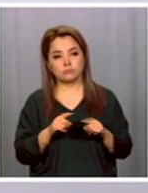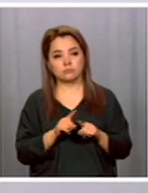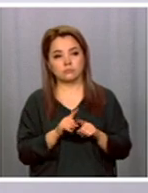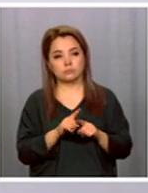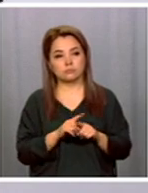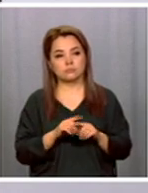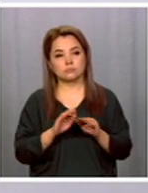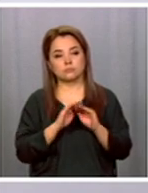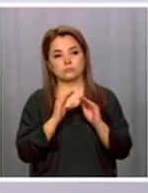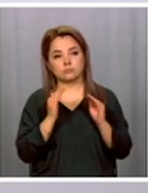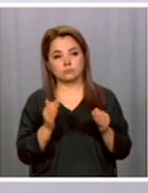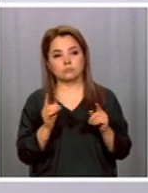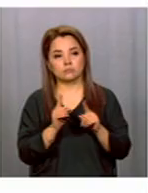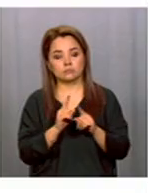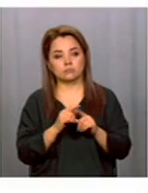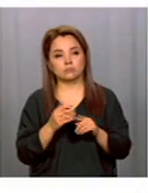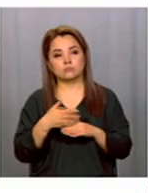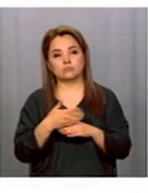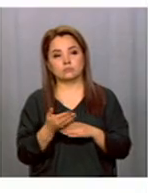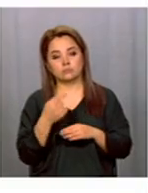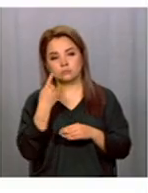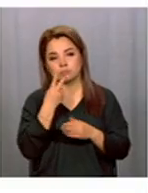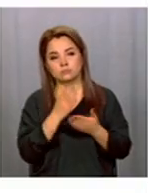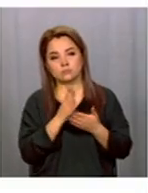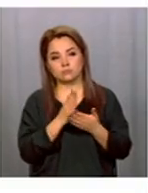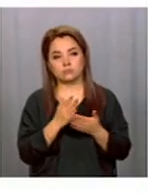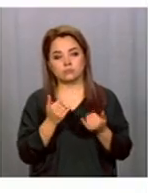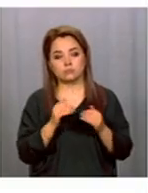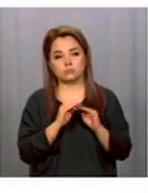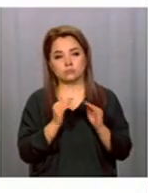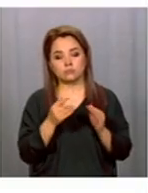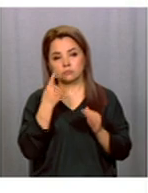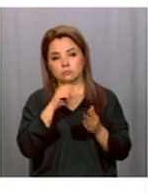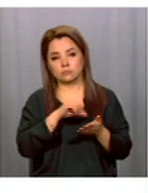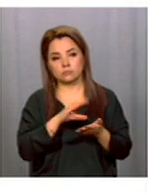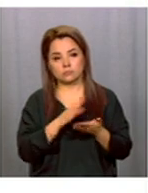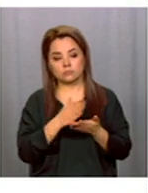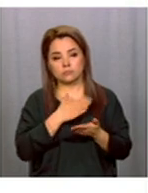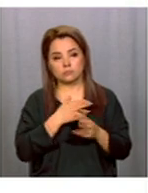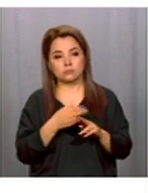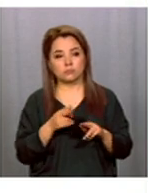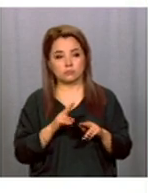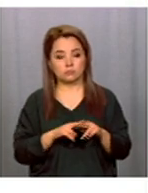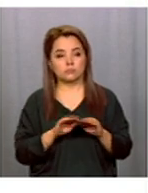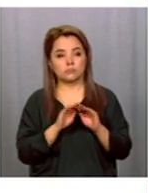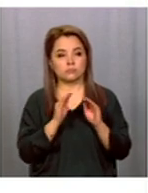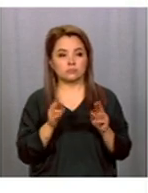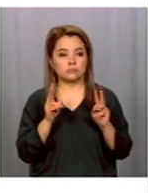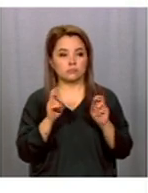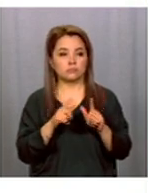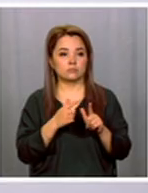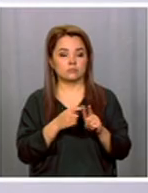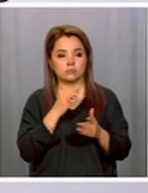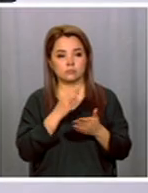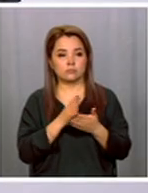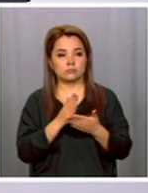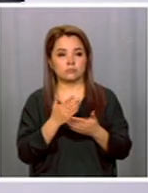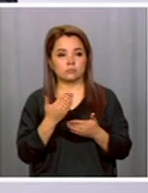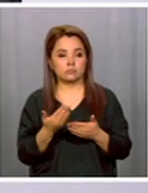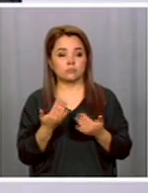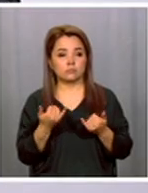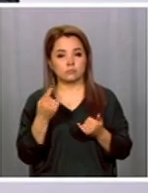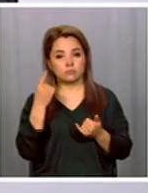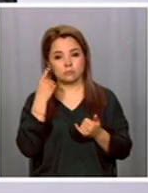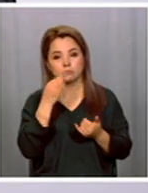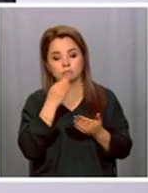дөңес айнамыздың сыртқы беті бізде айналық бет болатын болса, онда ол бізде дөңес айна деп аталады екен. Ойыс